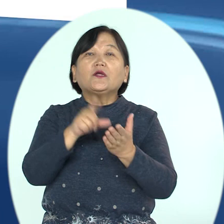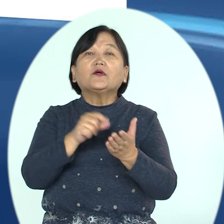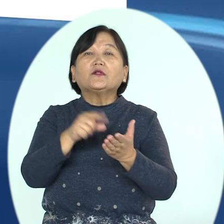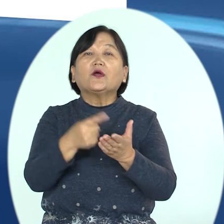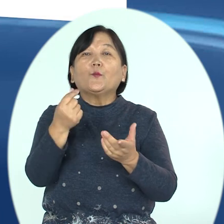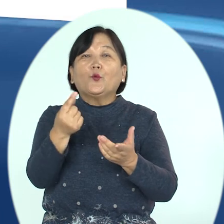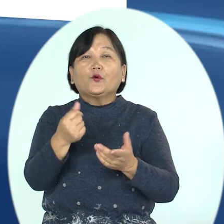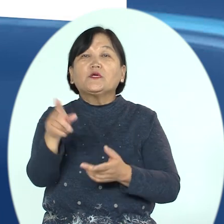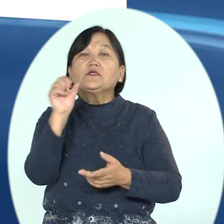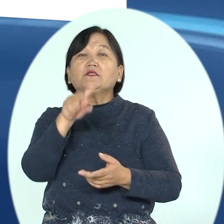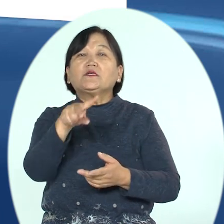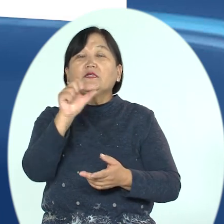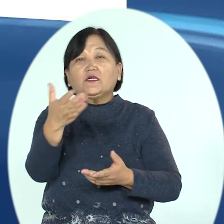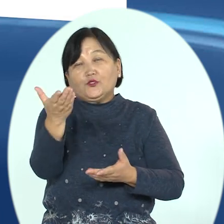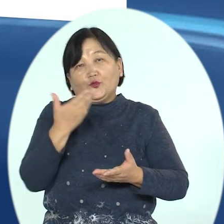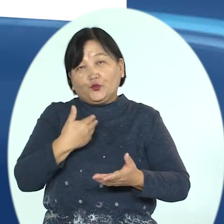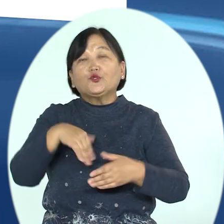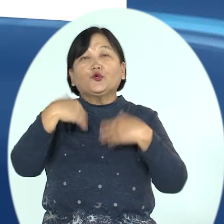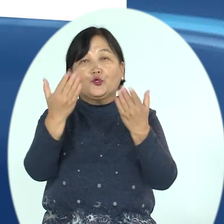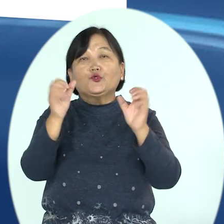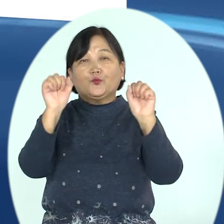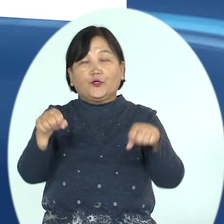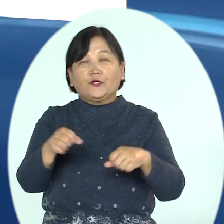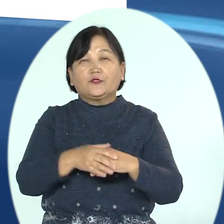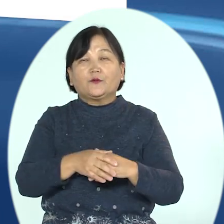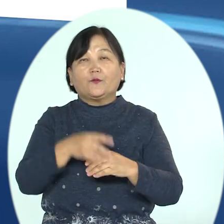шаардлагатай ийм чухал одоо Монгол улсад ойрын